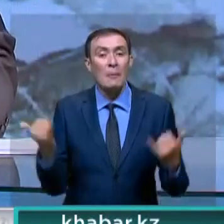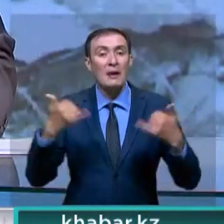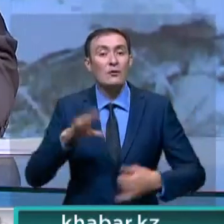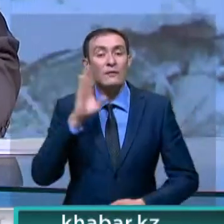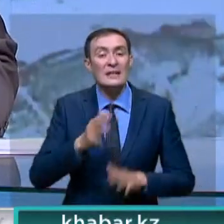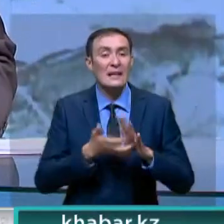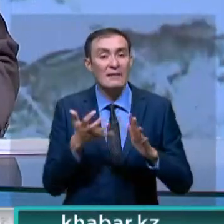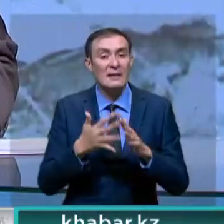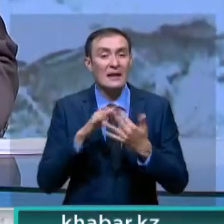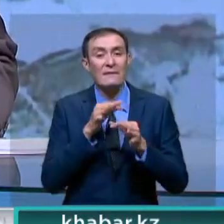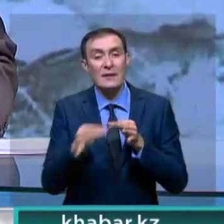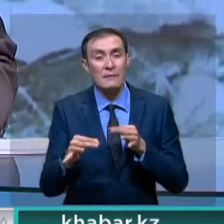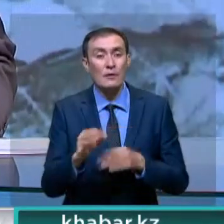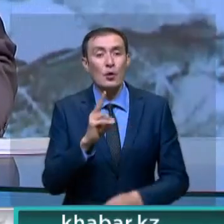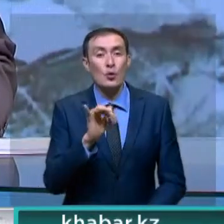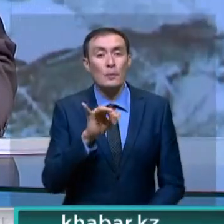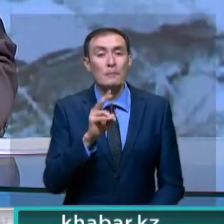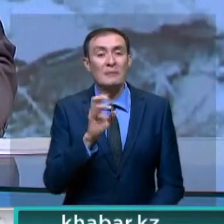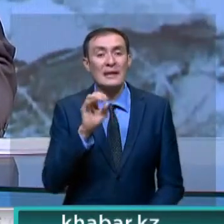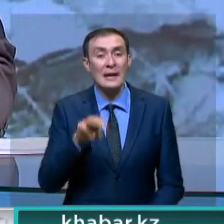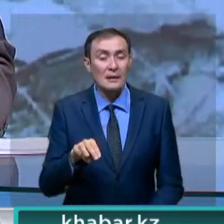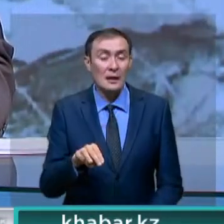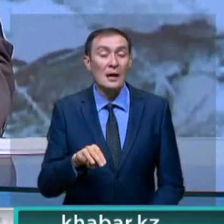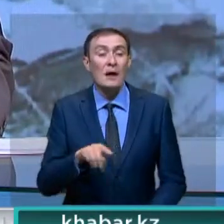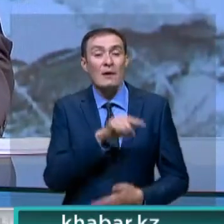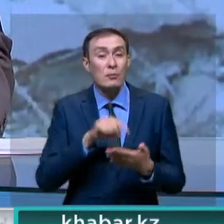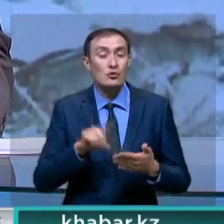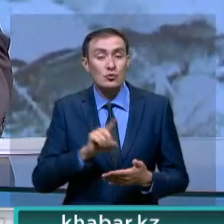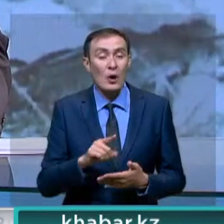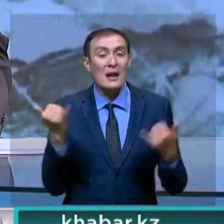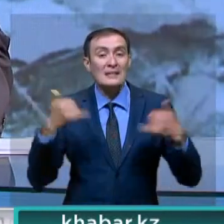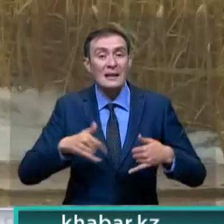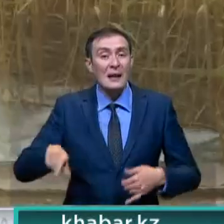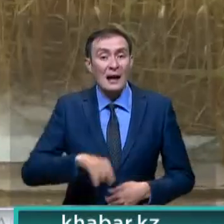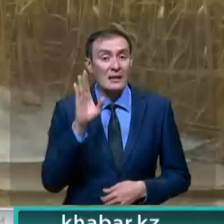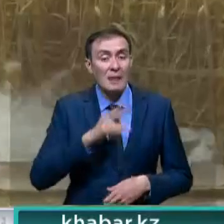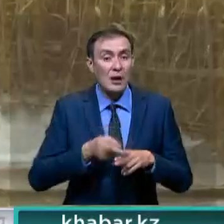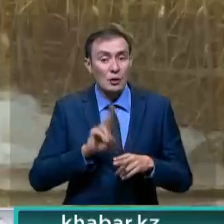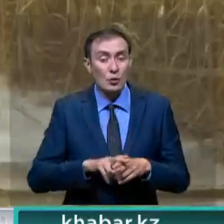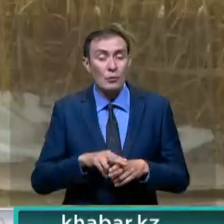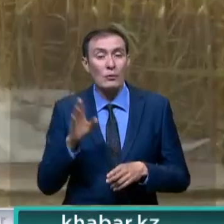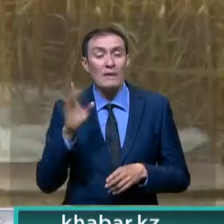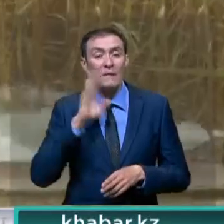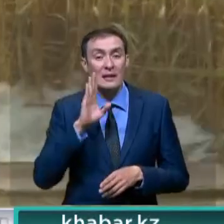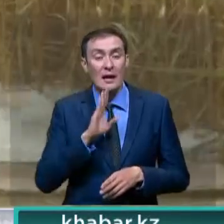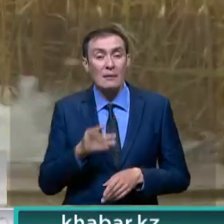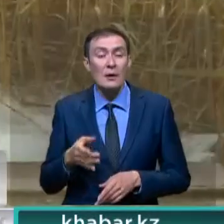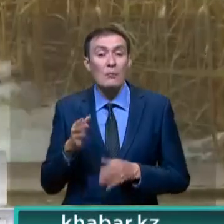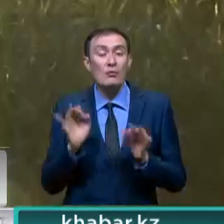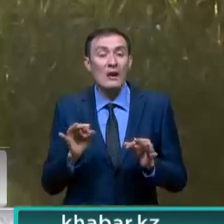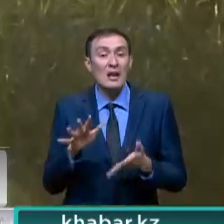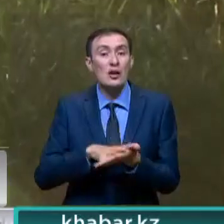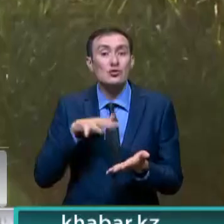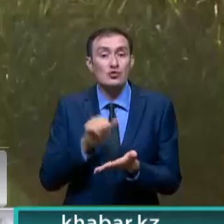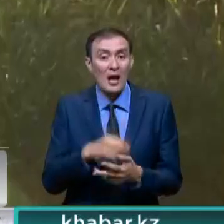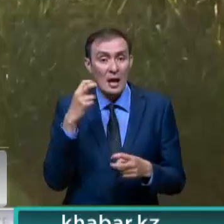не хватает фермерам села Кумкент Туркестанской области. Дело в том, что оросительный канал, по которому к ним поступает родниковая вода, буквально